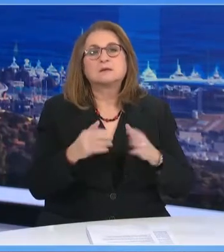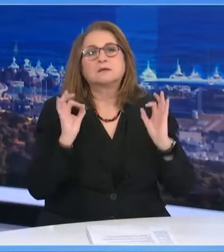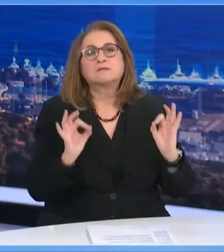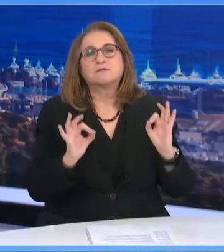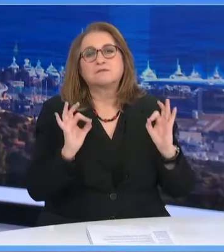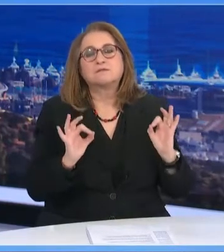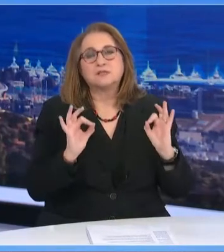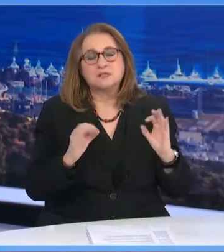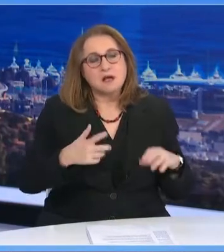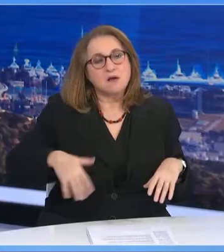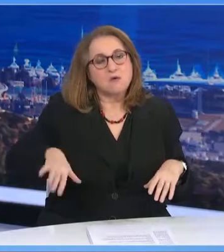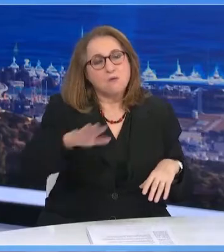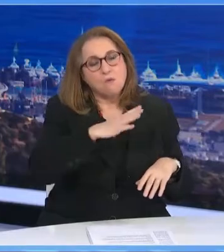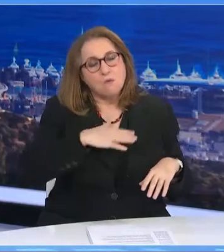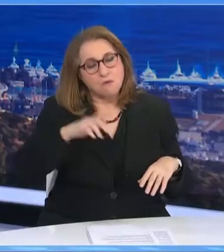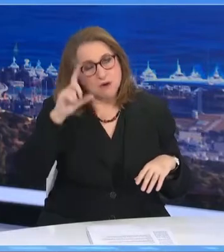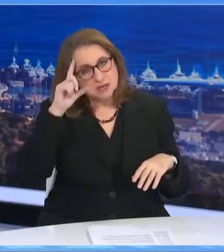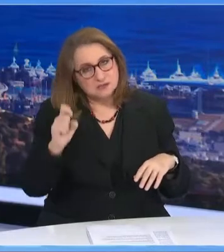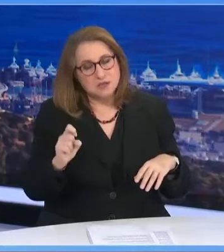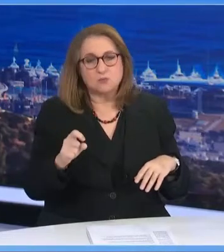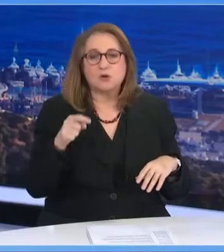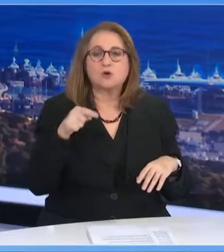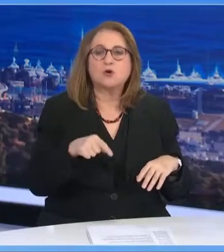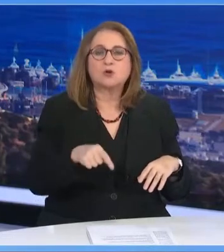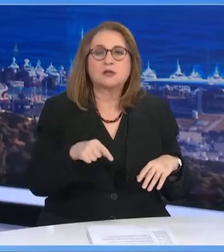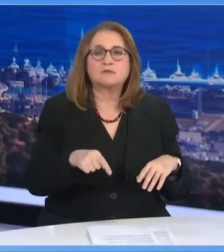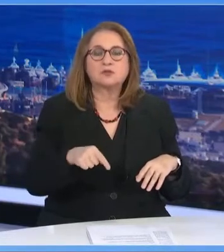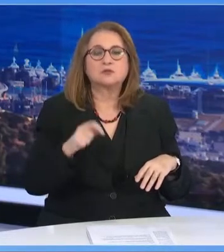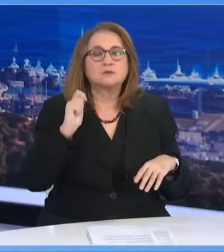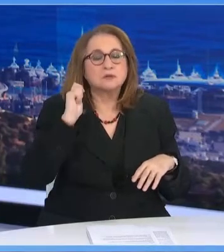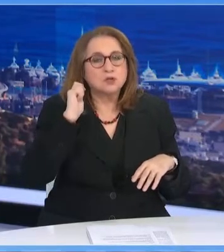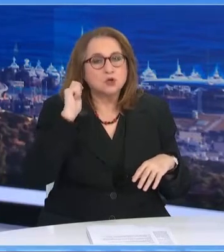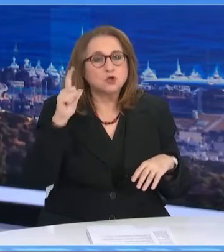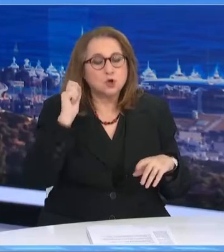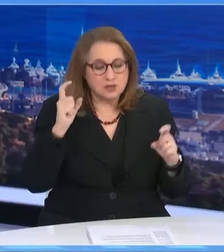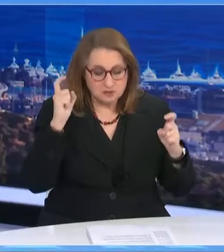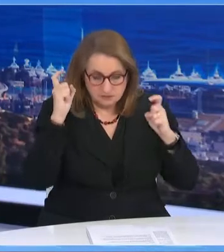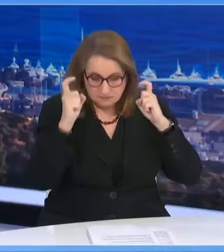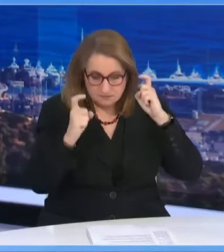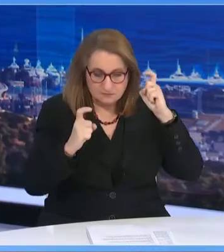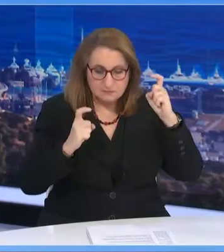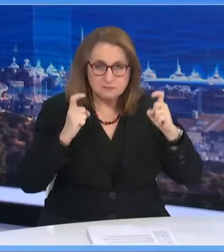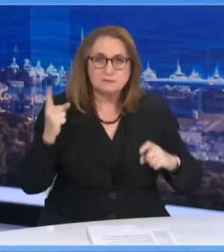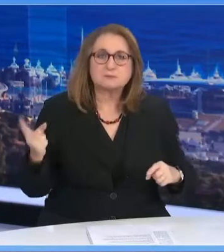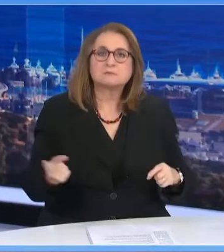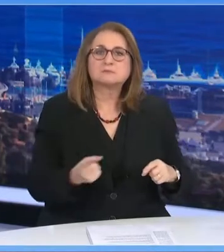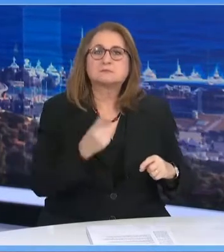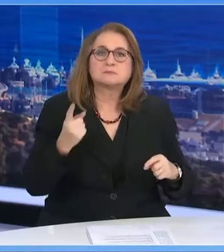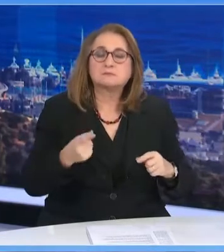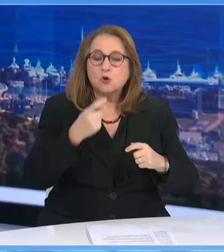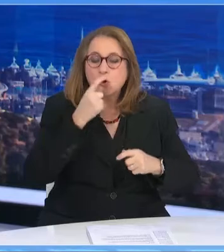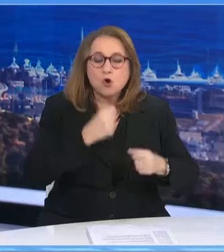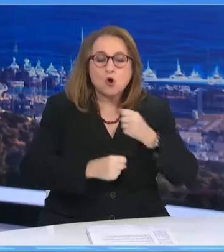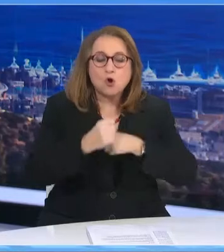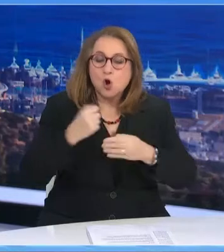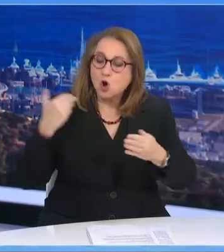συμπτώματα, να μην έρθει σε επαφή με άτομα με μεγαλύτερη ηλικία στο οικογενειακό τραπέζι της πρωτοχρονιάς. Ο κ. Πλεύρης προειδοποιεί ότι η μετάλλαξη όμικρον είναι επικίνδυνη